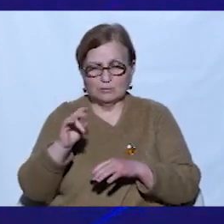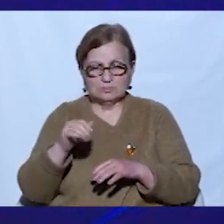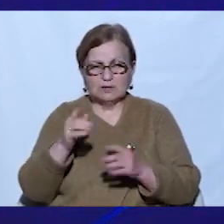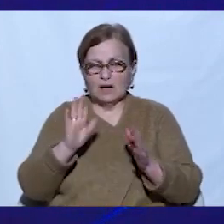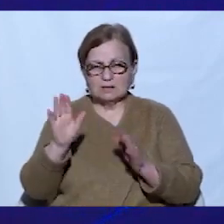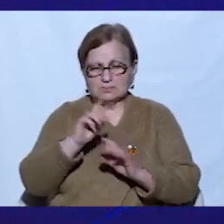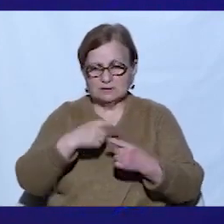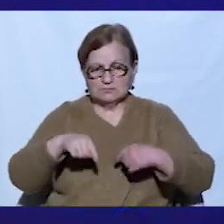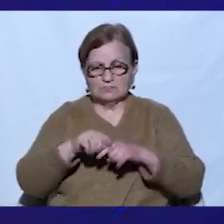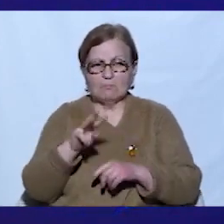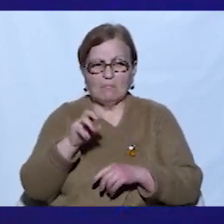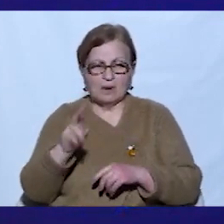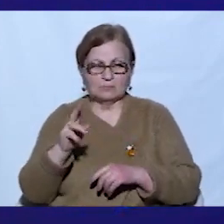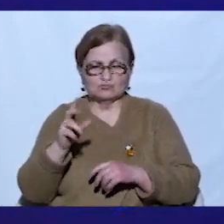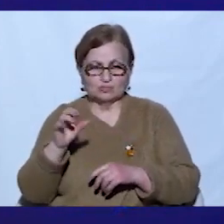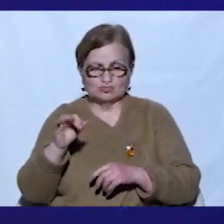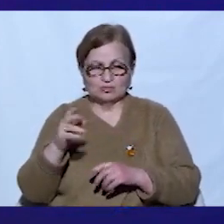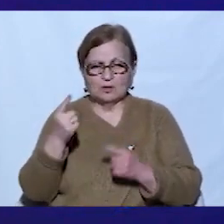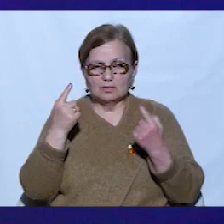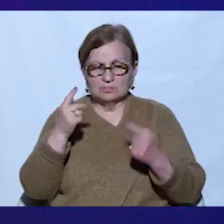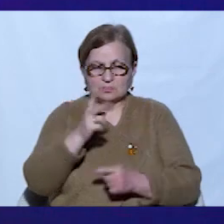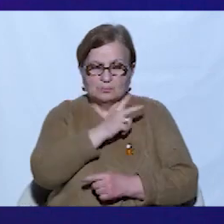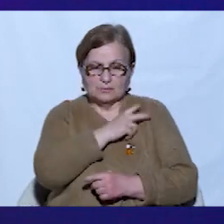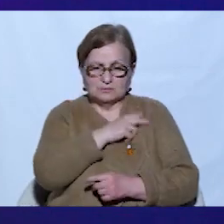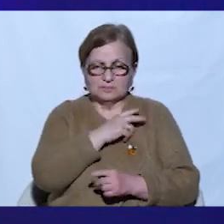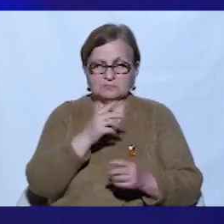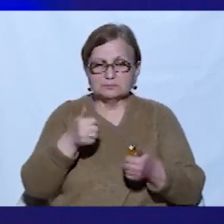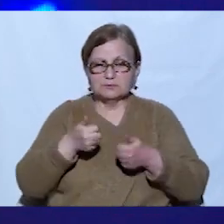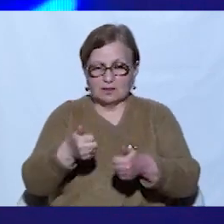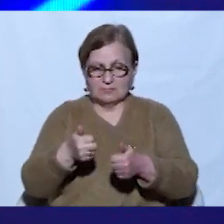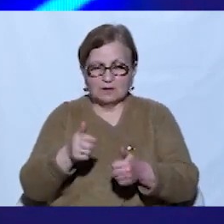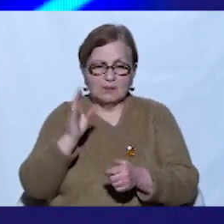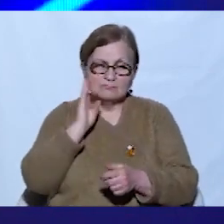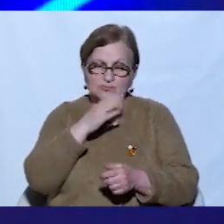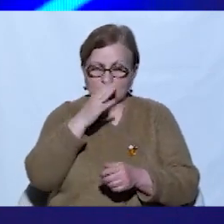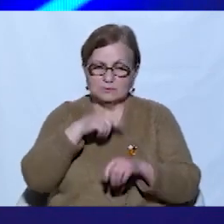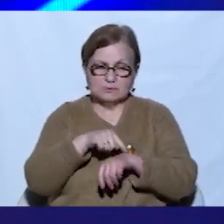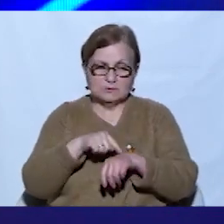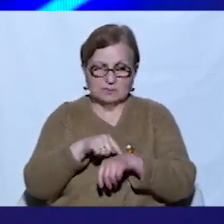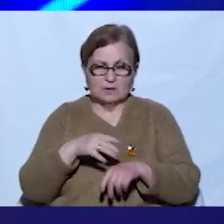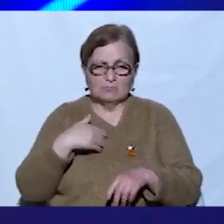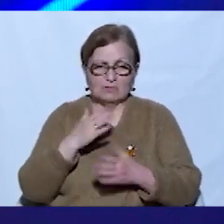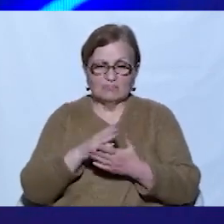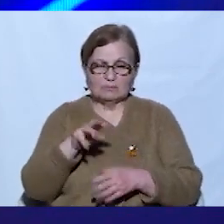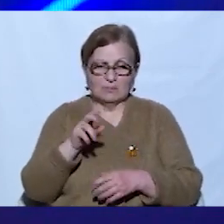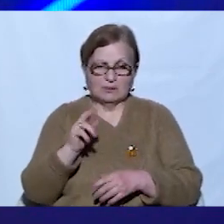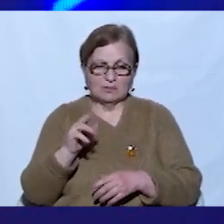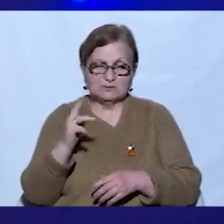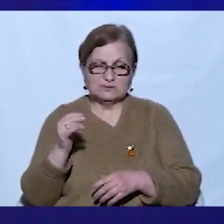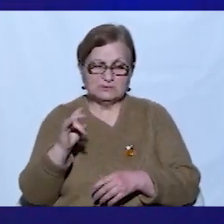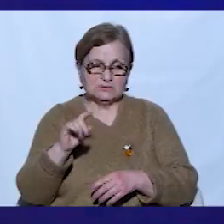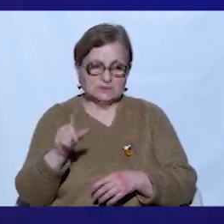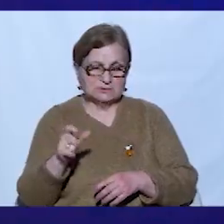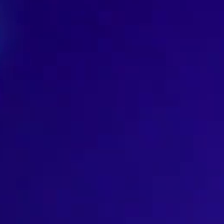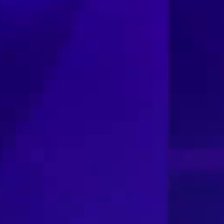არასამთავრობო ორგანიზაცია მაგ ჯორჯია. დიდი ბრიტანეთის მთავრობის მხარდაჭერის წარმოგიდგენთ გადაცემას მშობლის საათი. მე მაკაცინცაძე ვარ, რამდენიმე